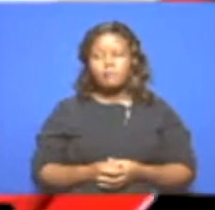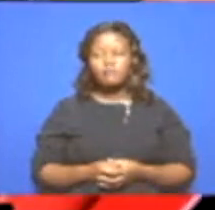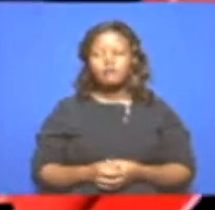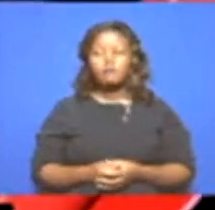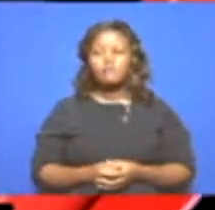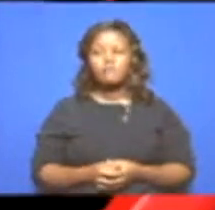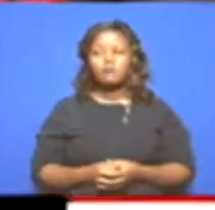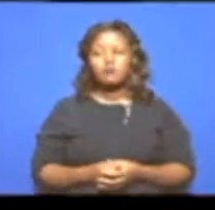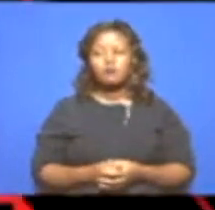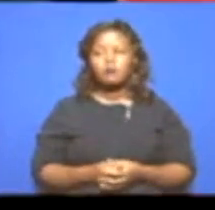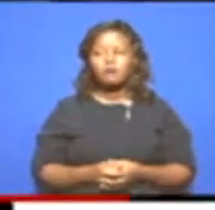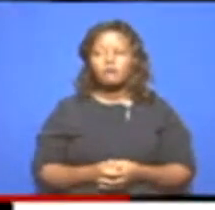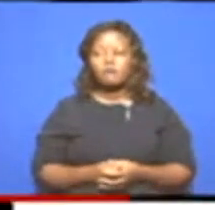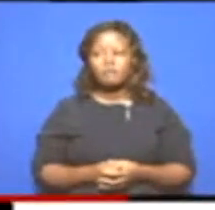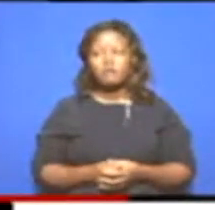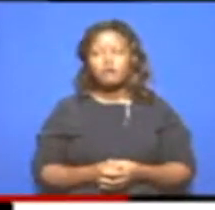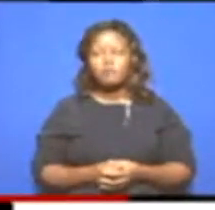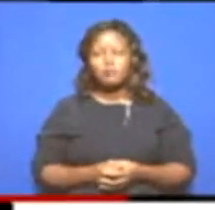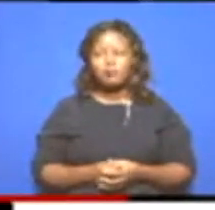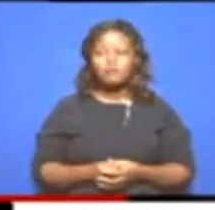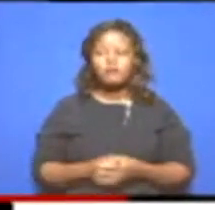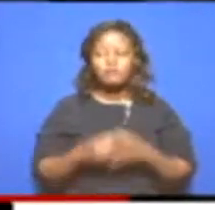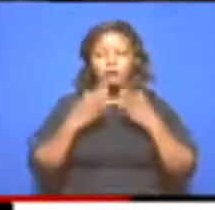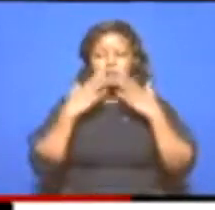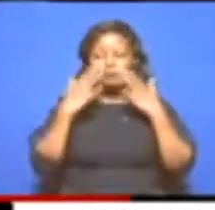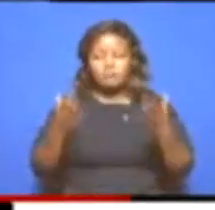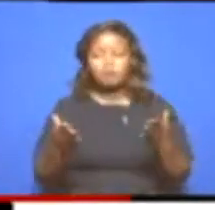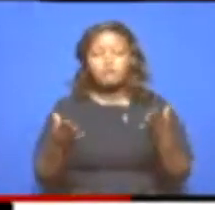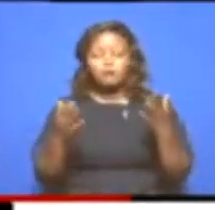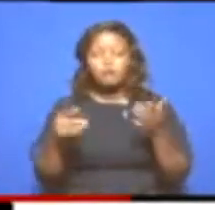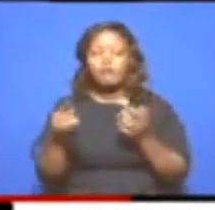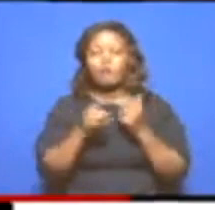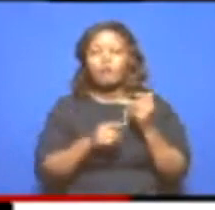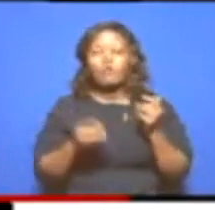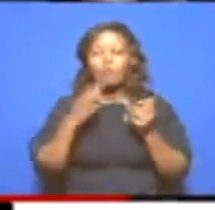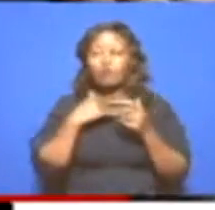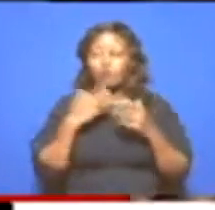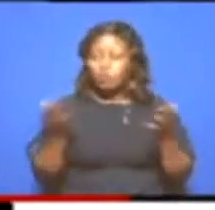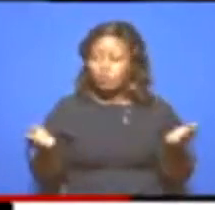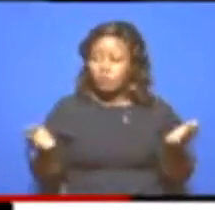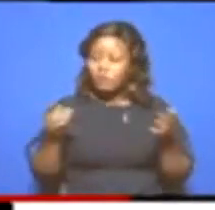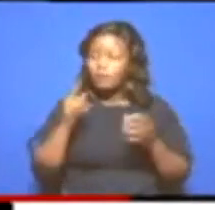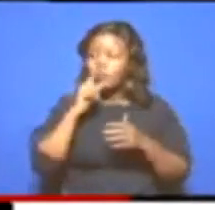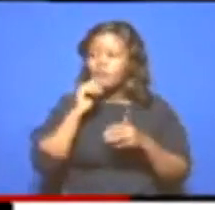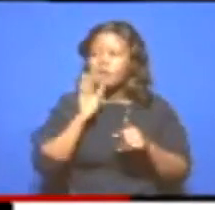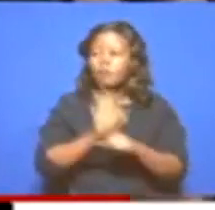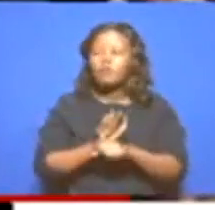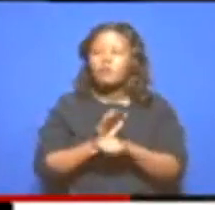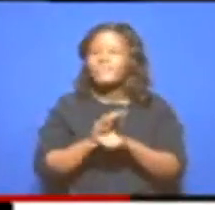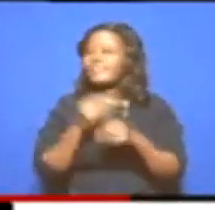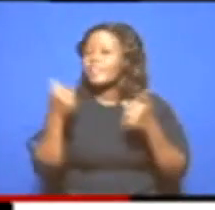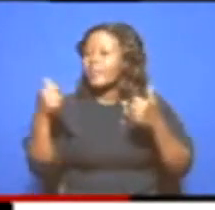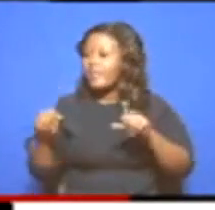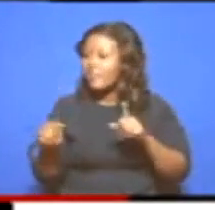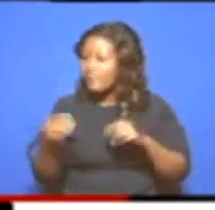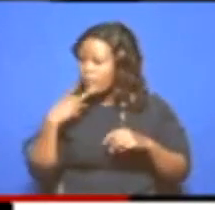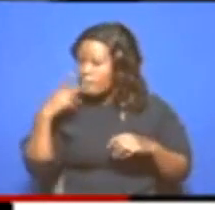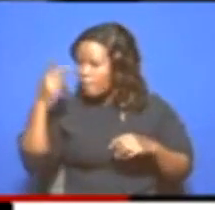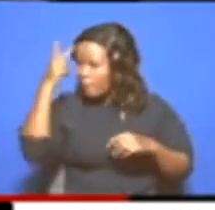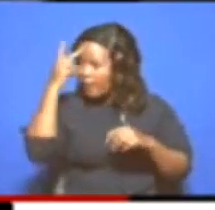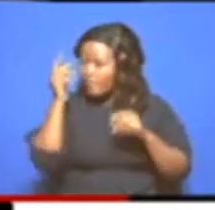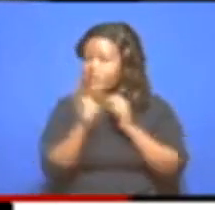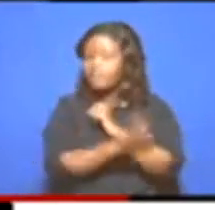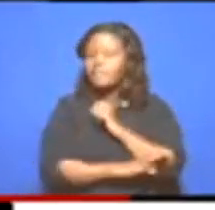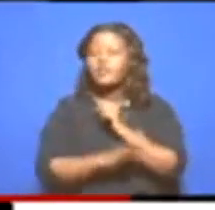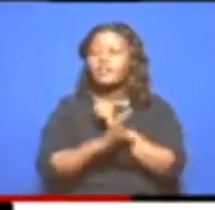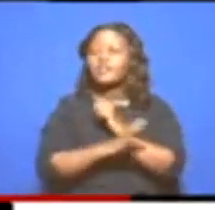Nashukuru. Tunataka kuwahakikishia wazazi kote nchini na wazazi walioathirika na hili janga